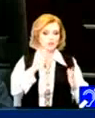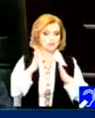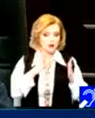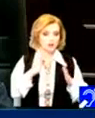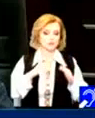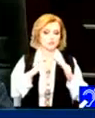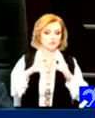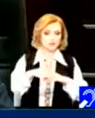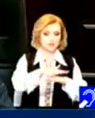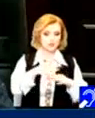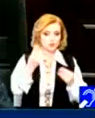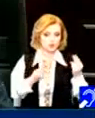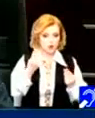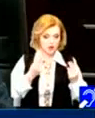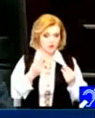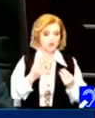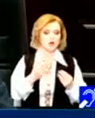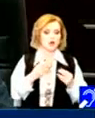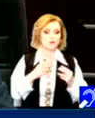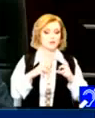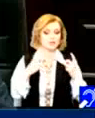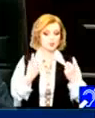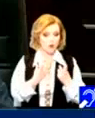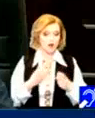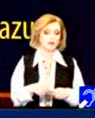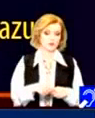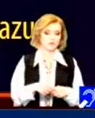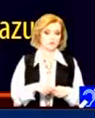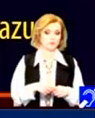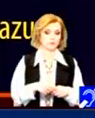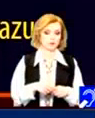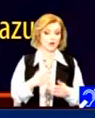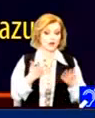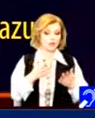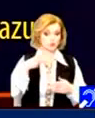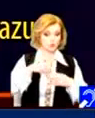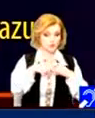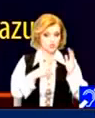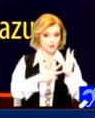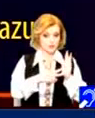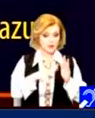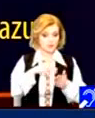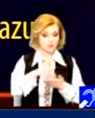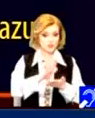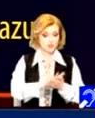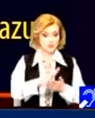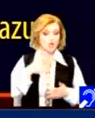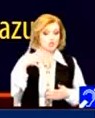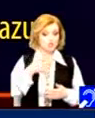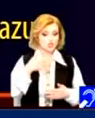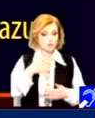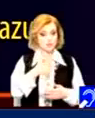și pe terenurile de joacă copiilor, pe stadioane, pe arene, în piețe. Dacă în 2017 au fost înregistrate mai bine